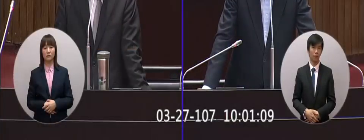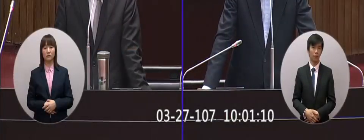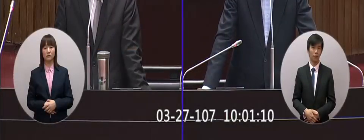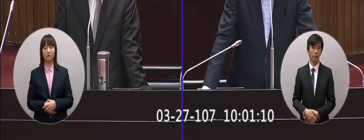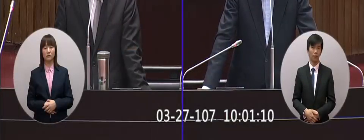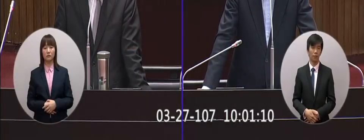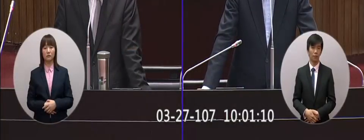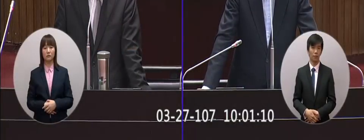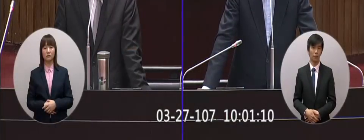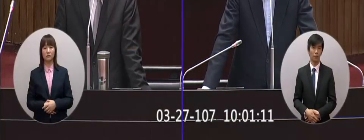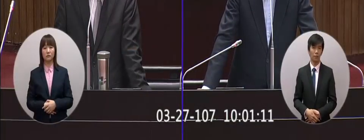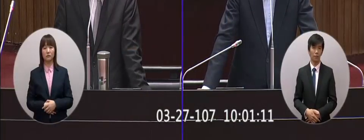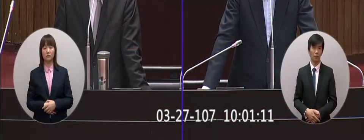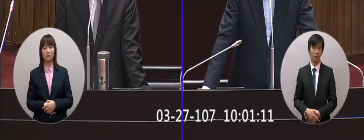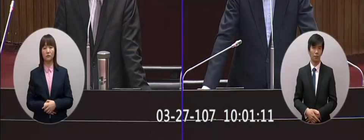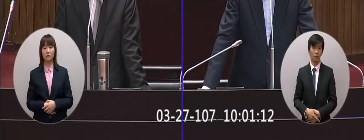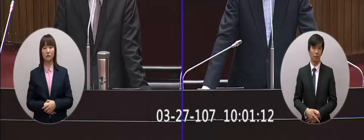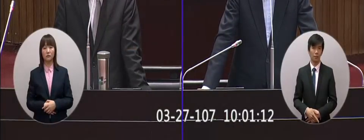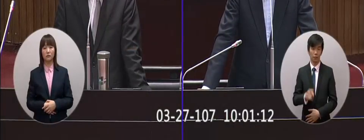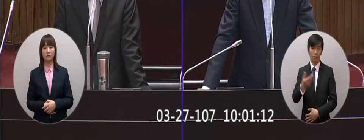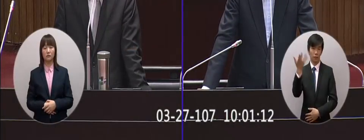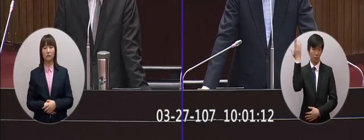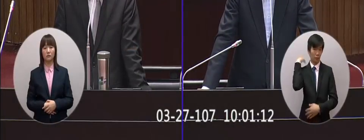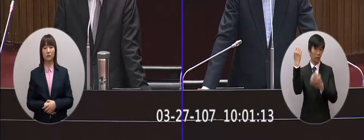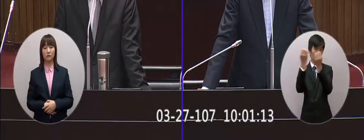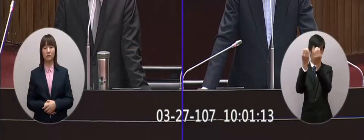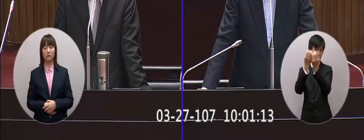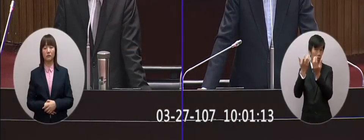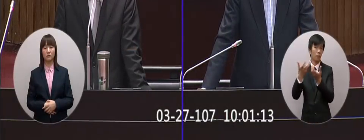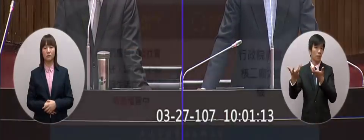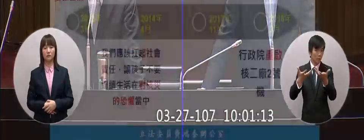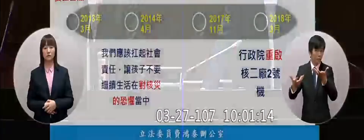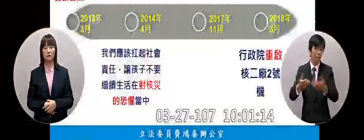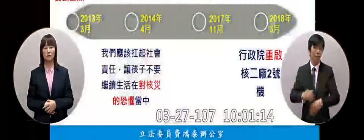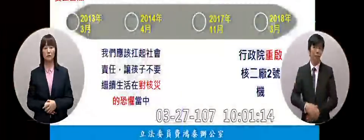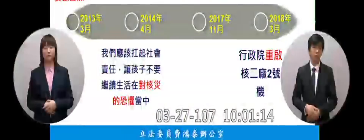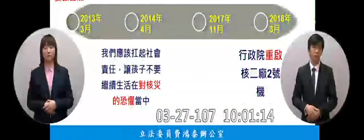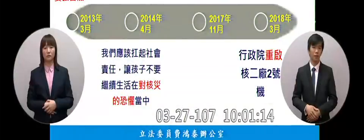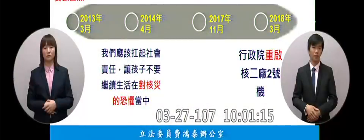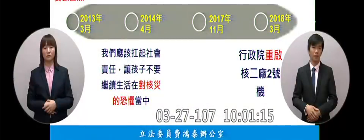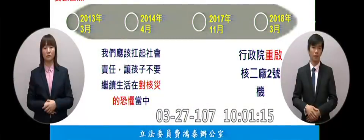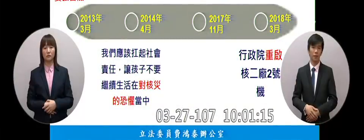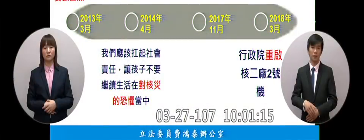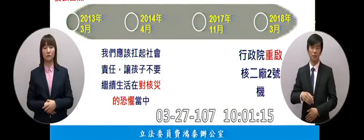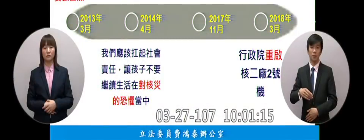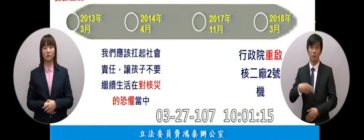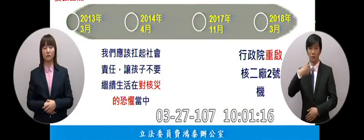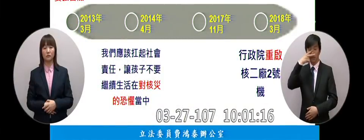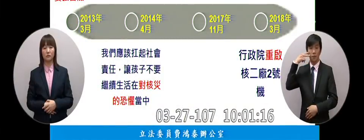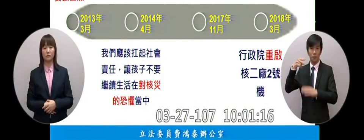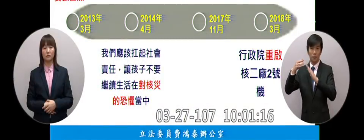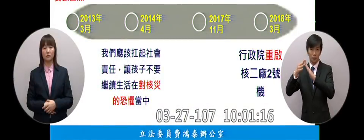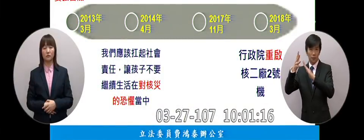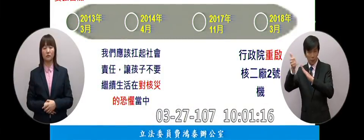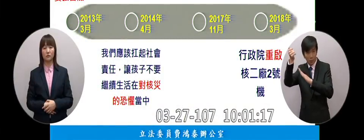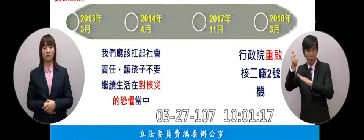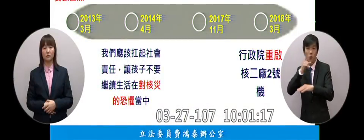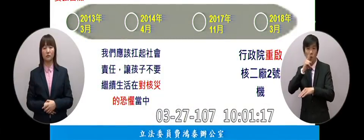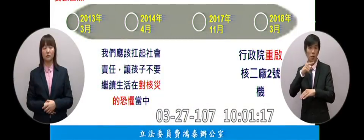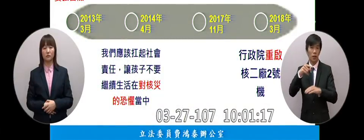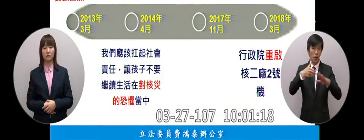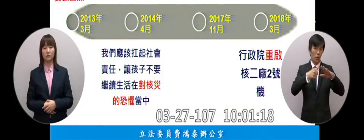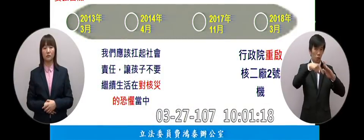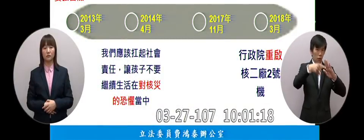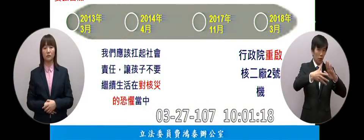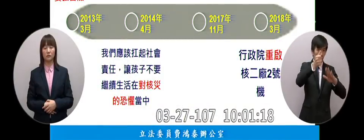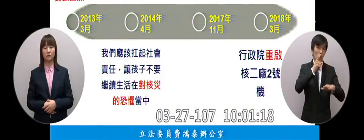这个我把你列出你的大事迹啊，赖院长打脸赖市长，前面两个你看你讲的话，那时候你当